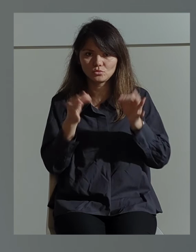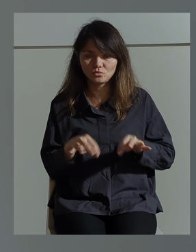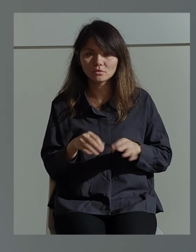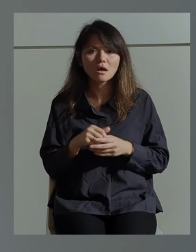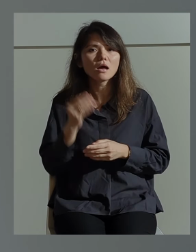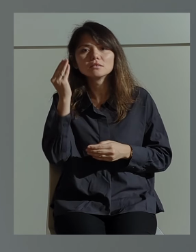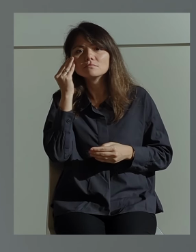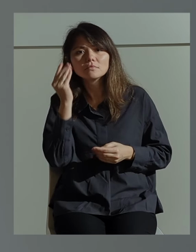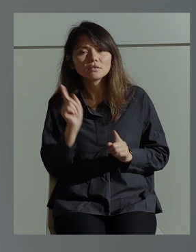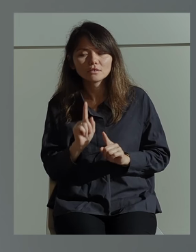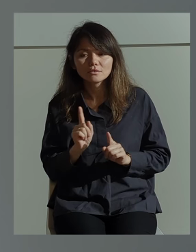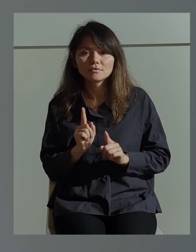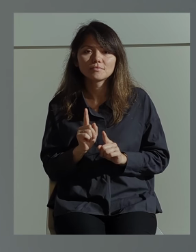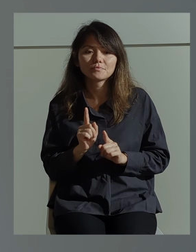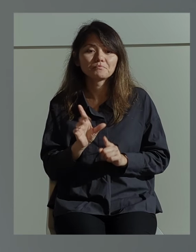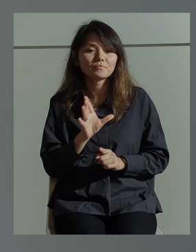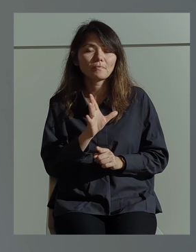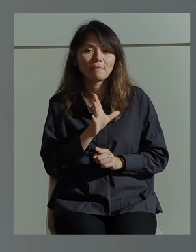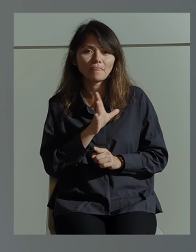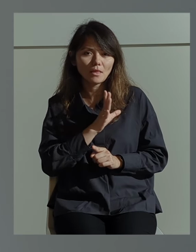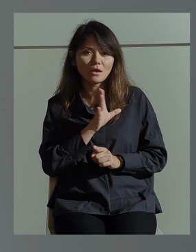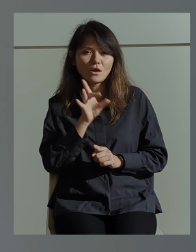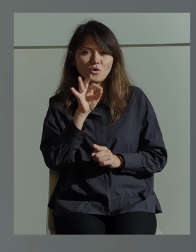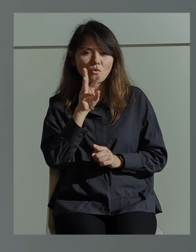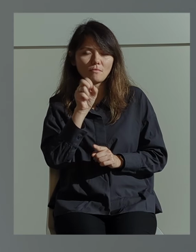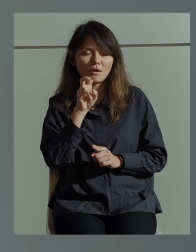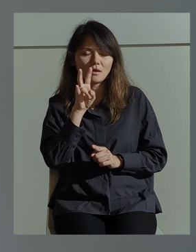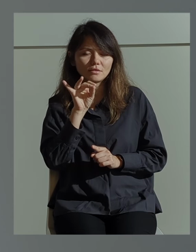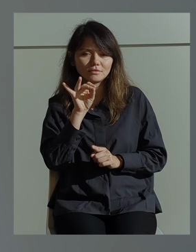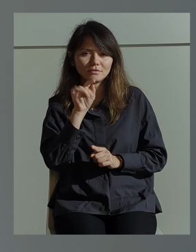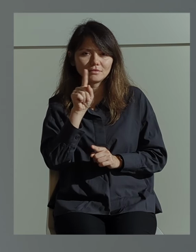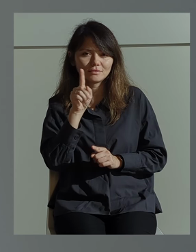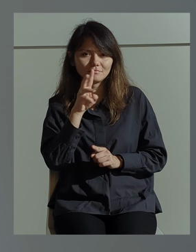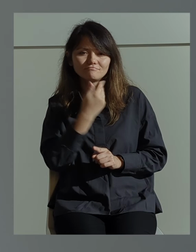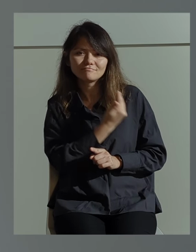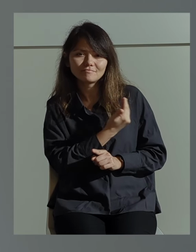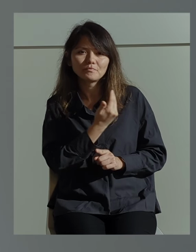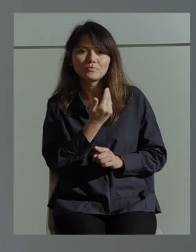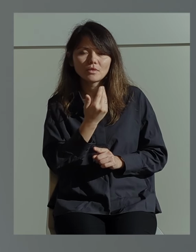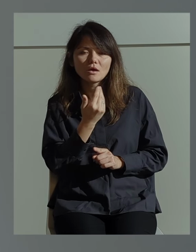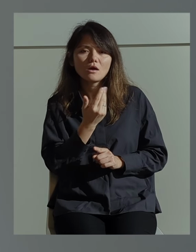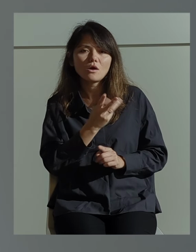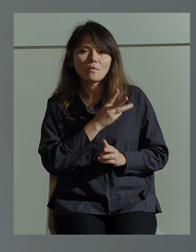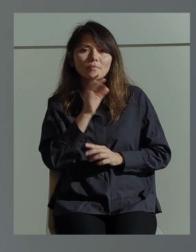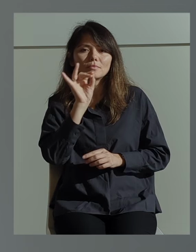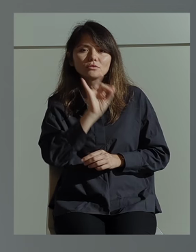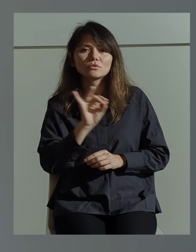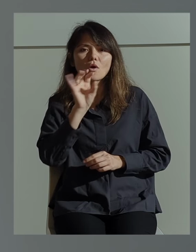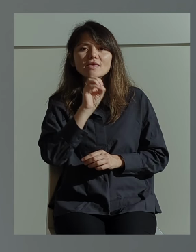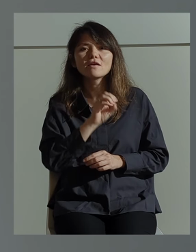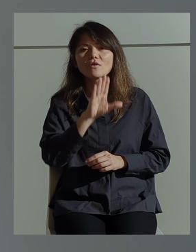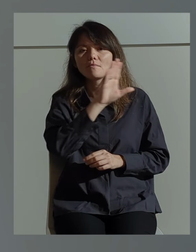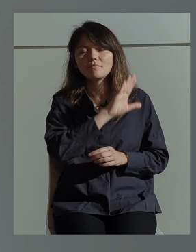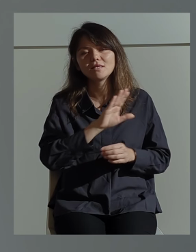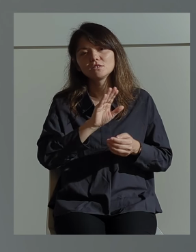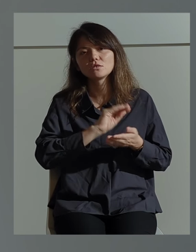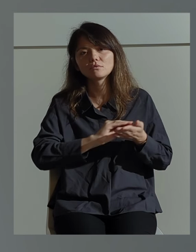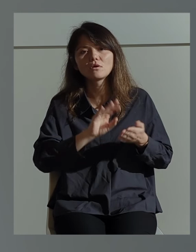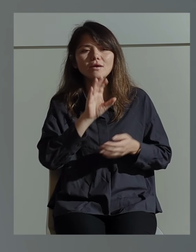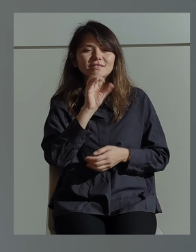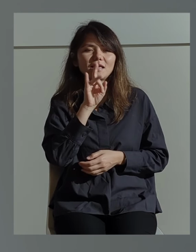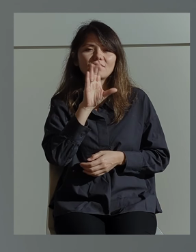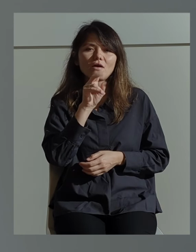что вот была Романия история от Европейского романа там от